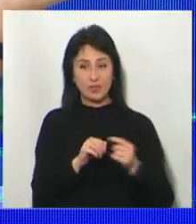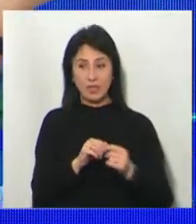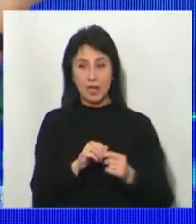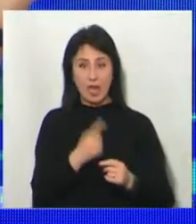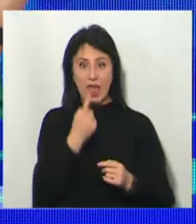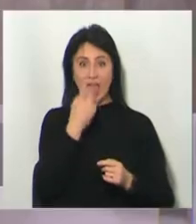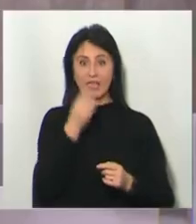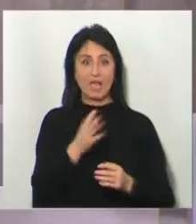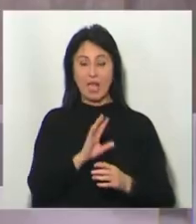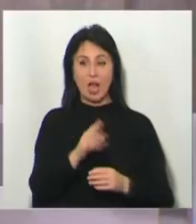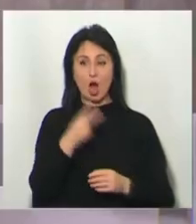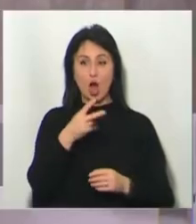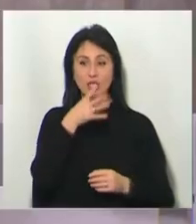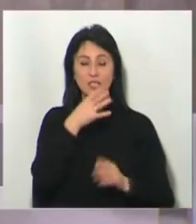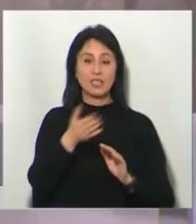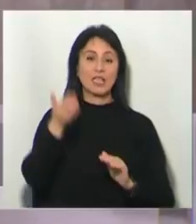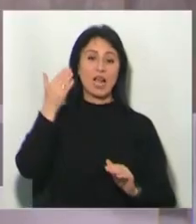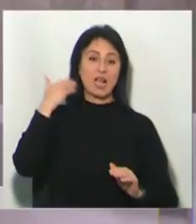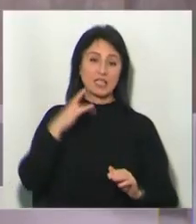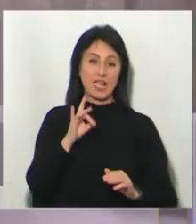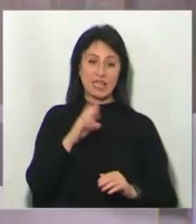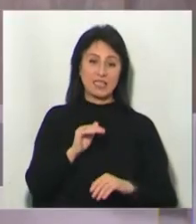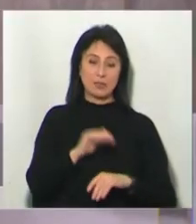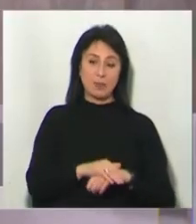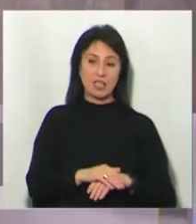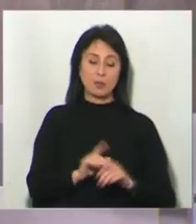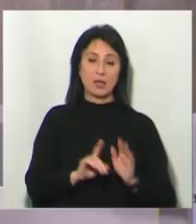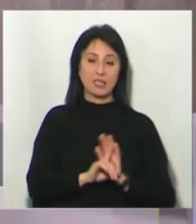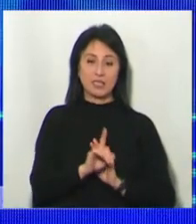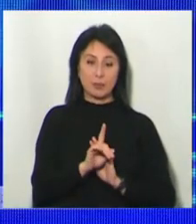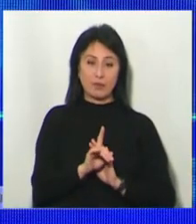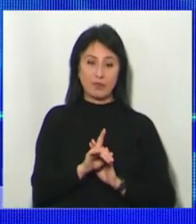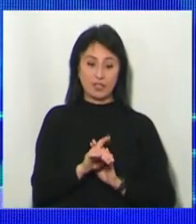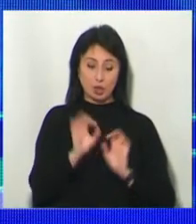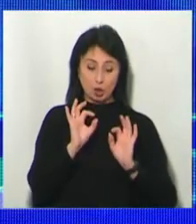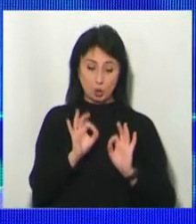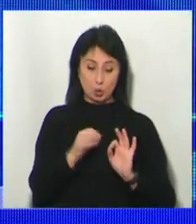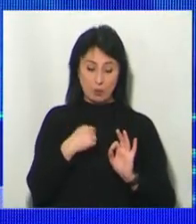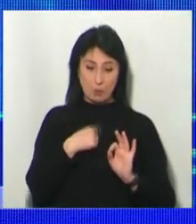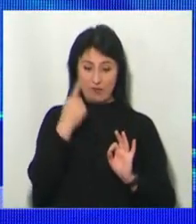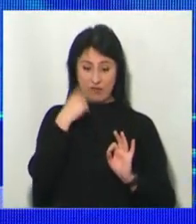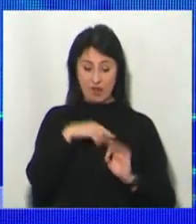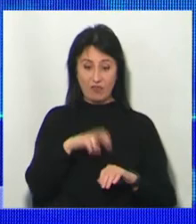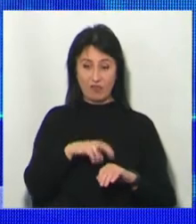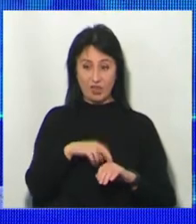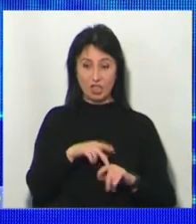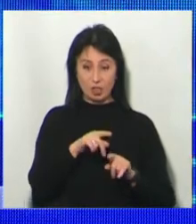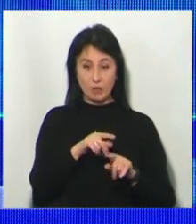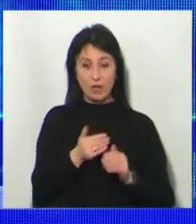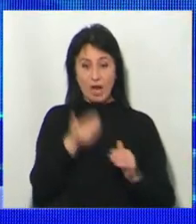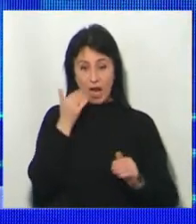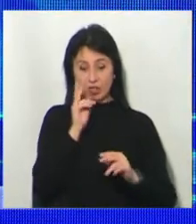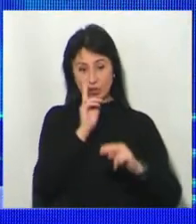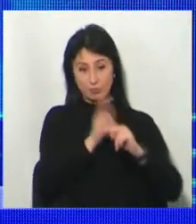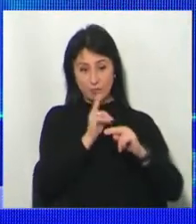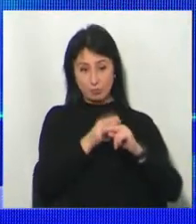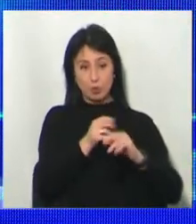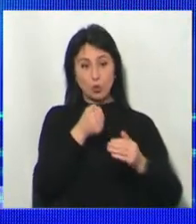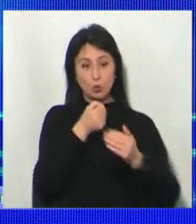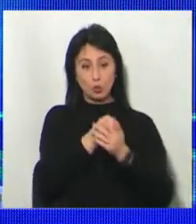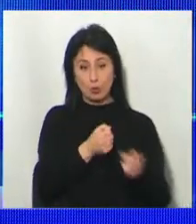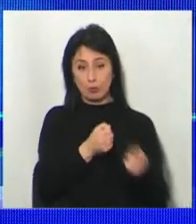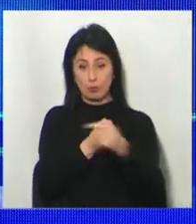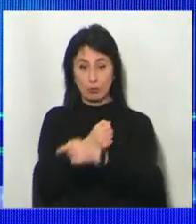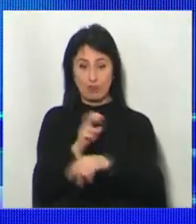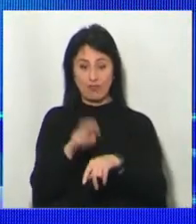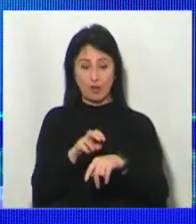იწყება, იწყება 20 წლით ადრე, ჯერ კიდევ რისკის ფაქტორების დონეზე. და ზუსტად ენდოკრინოლოგის ვალია ის, რომ აი შარჯავასვლის